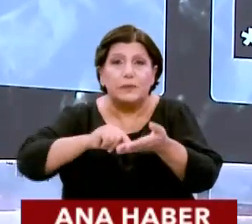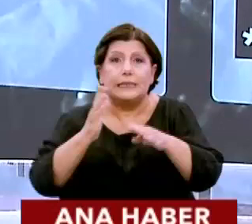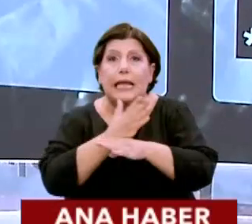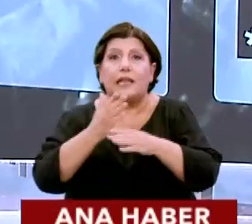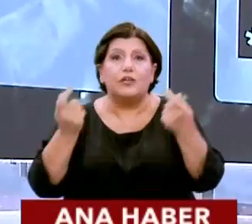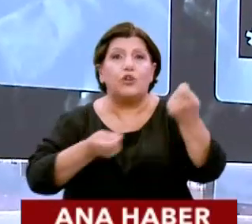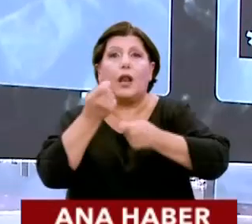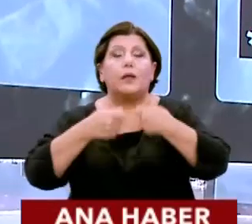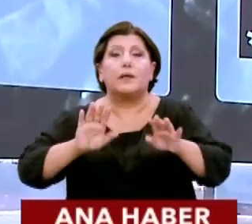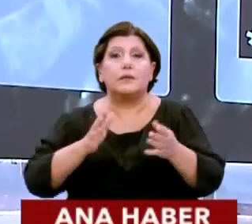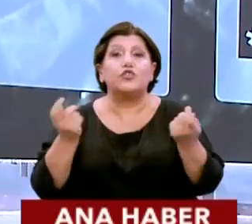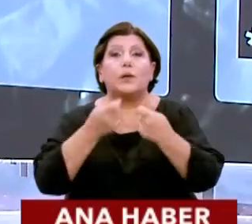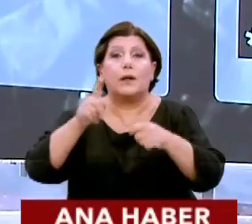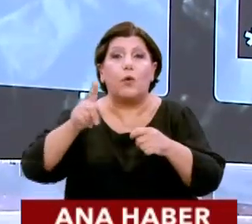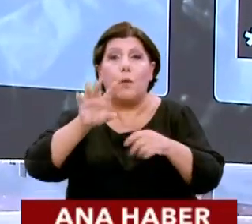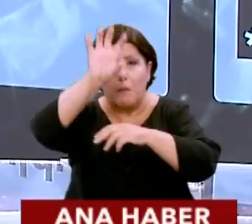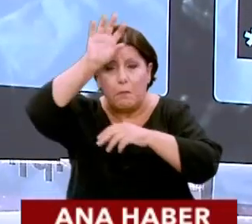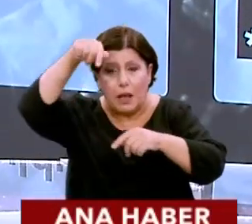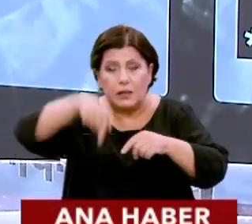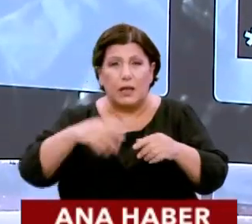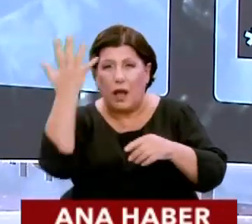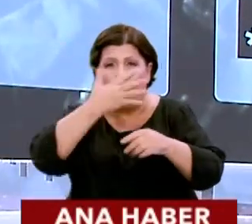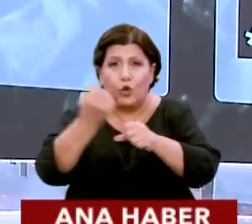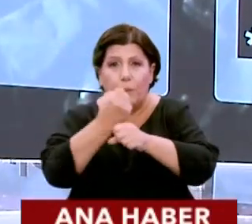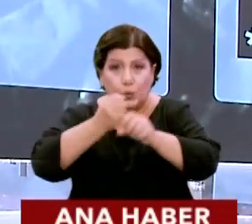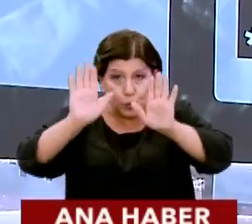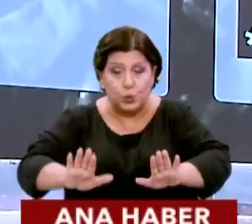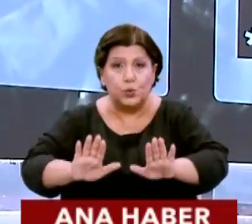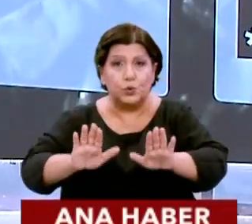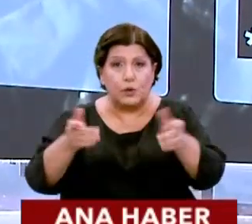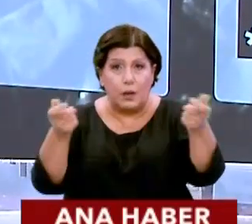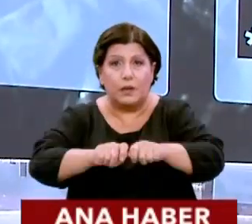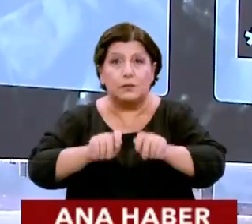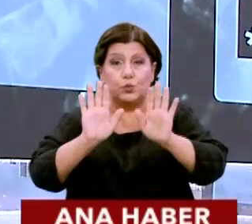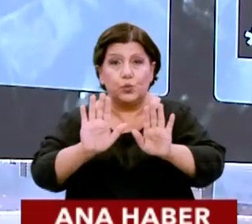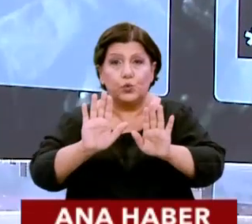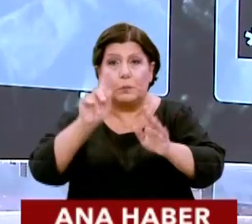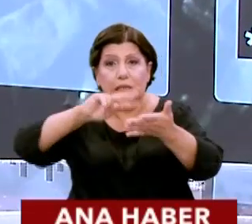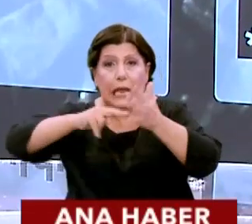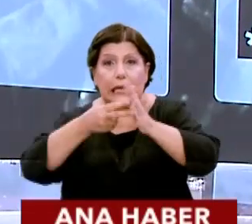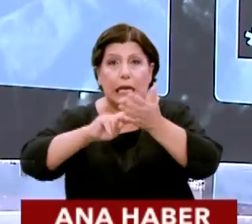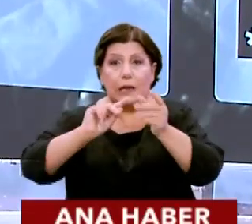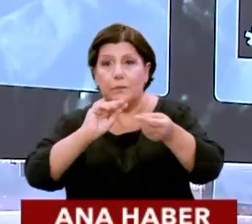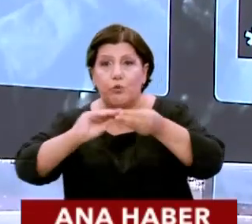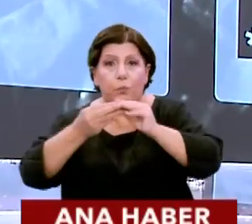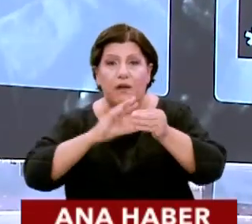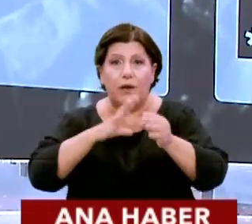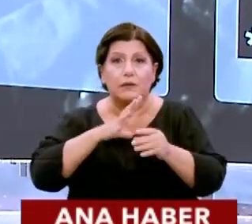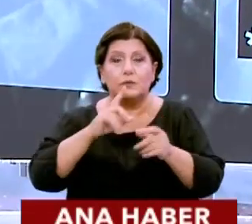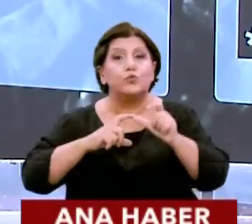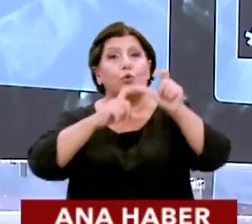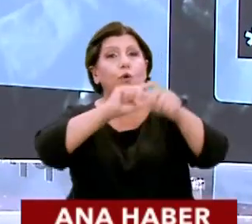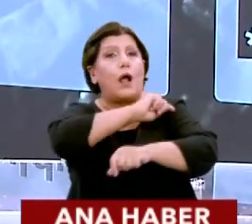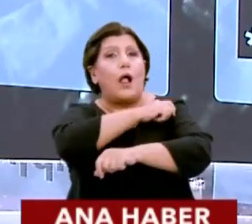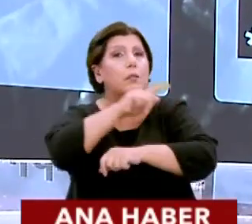durdurun madeni o işçiler inmesin bir dakika teknik aksaklık var o zaman bir soru Almanya'da böyle